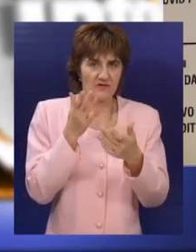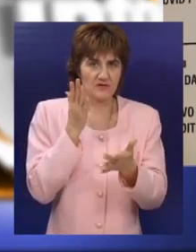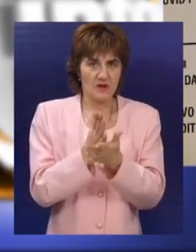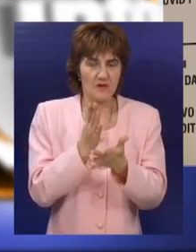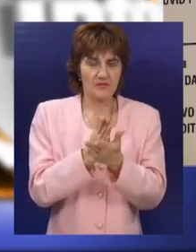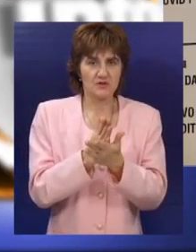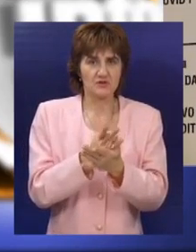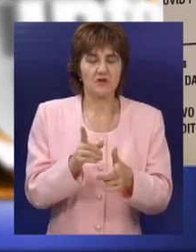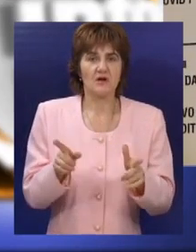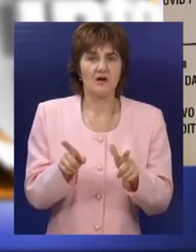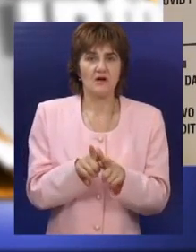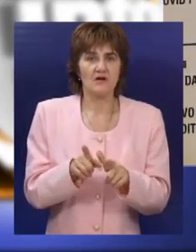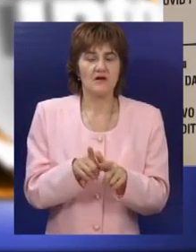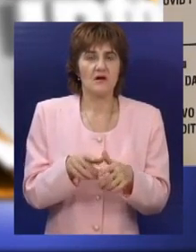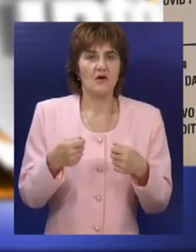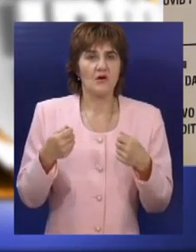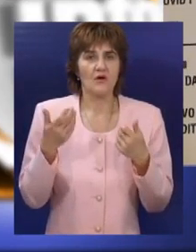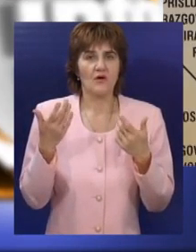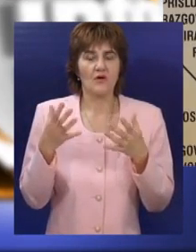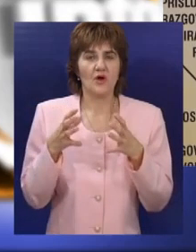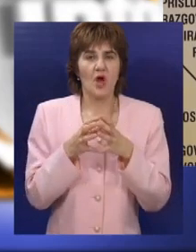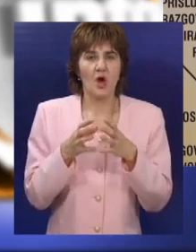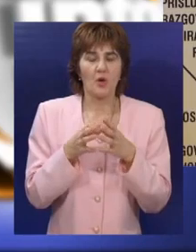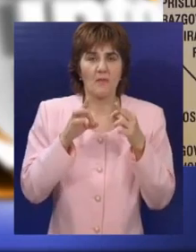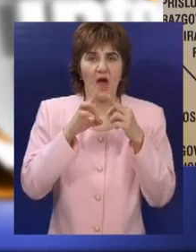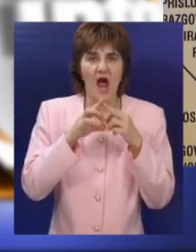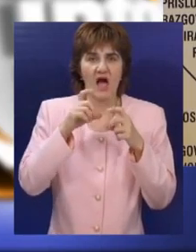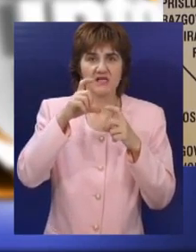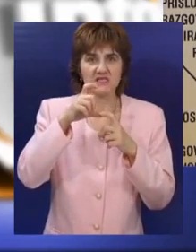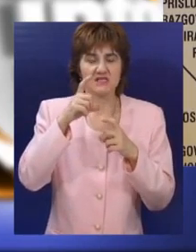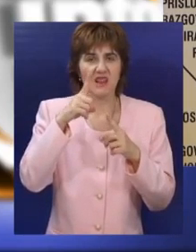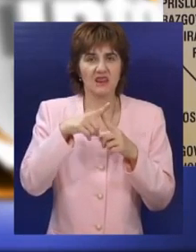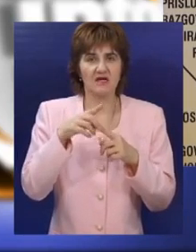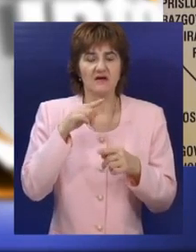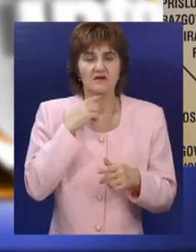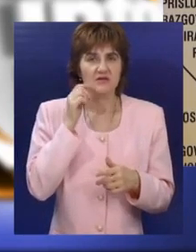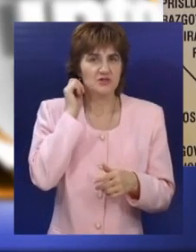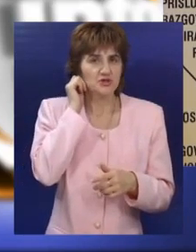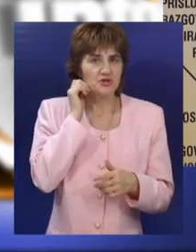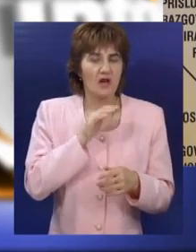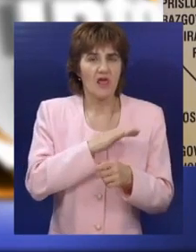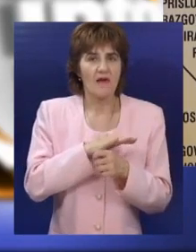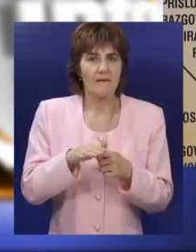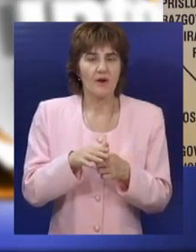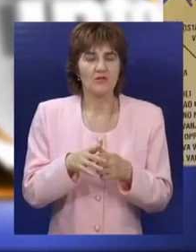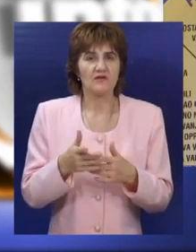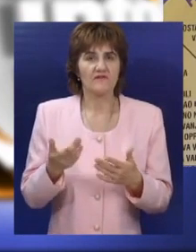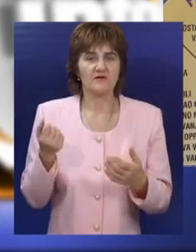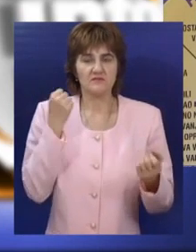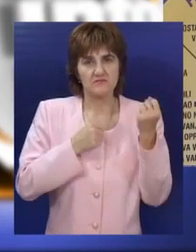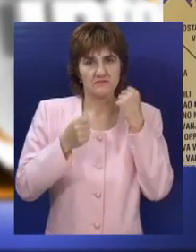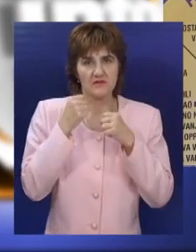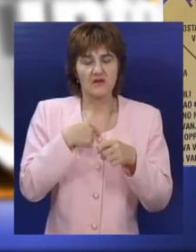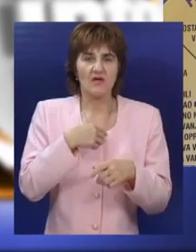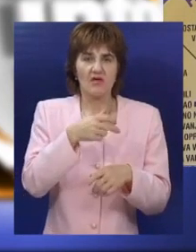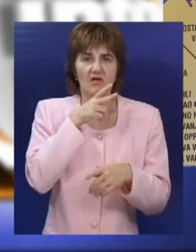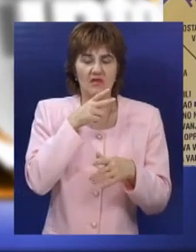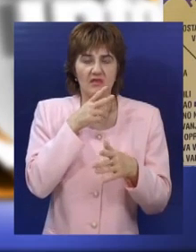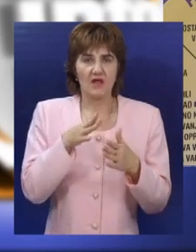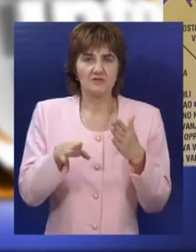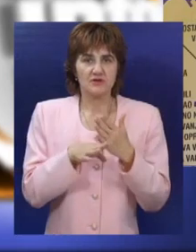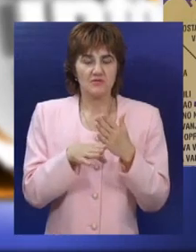ženski fond, umetničko-aktivistička grupa ACT Women i mreža Žene protiv nasilja zatražiti